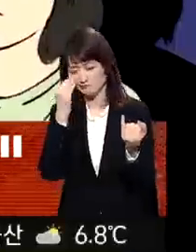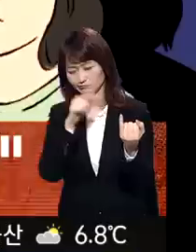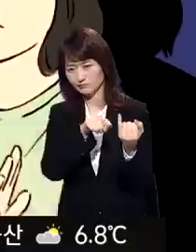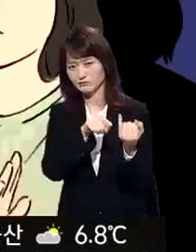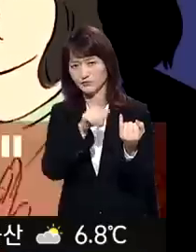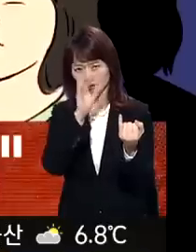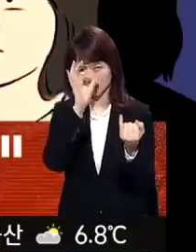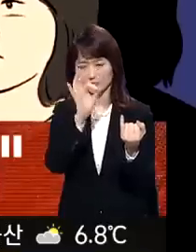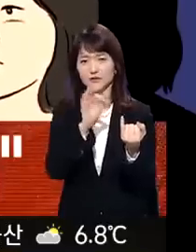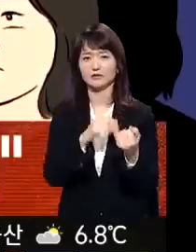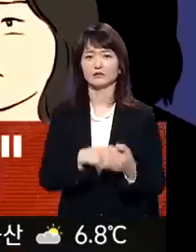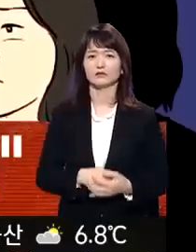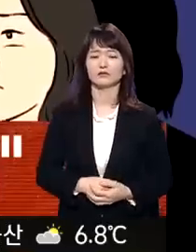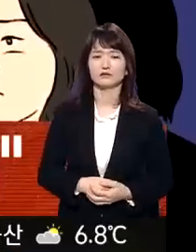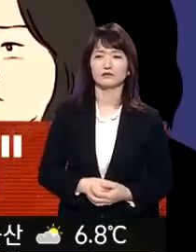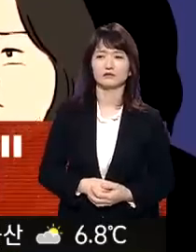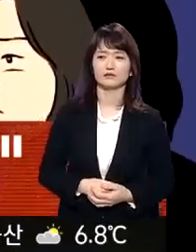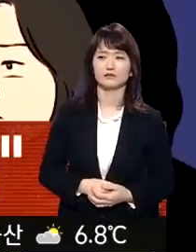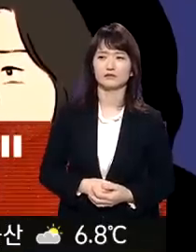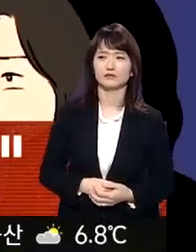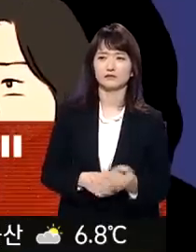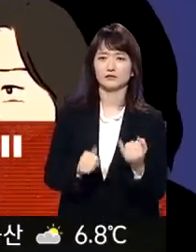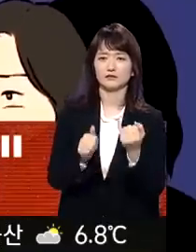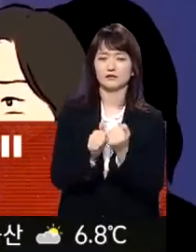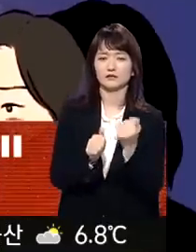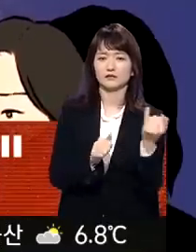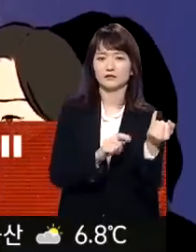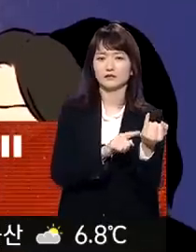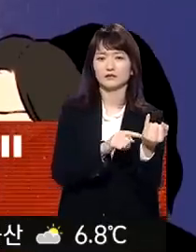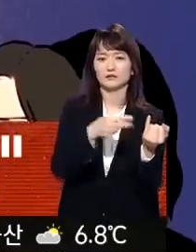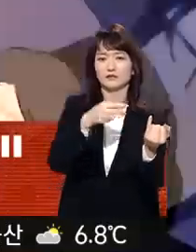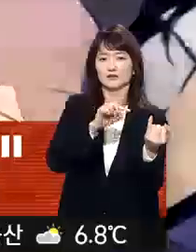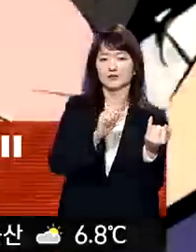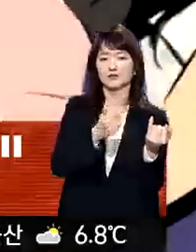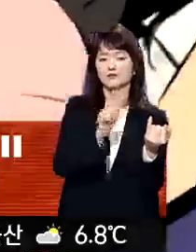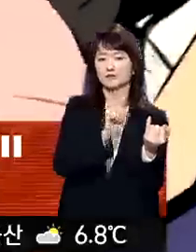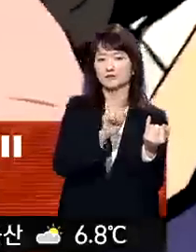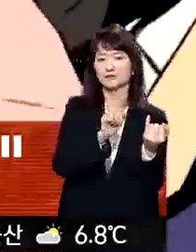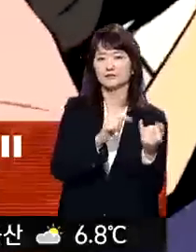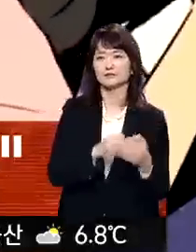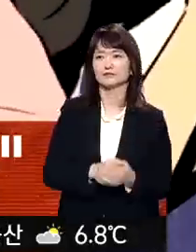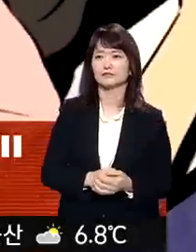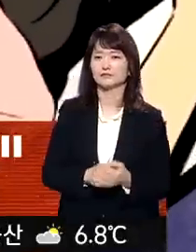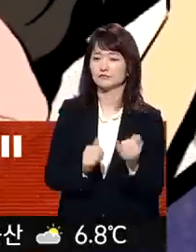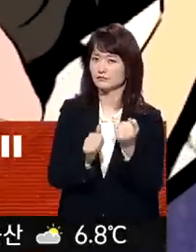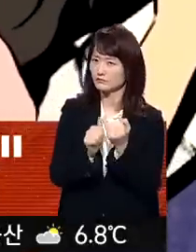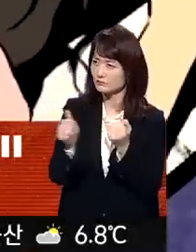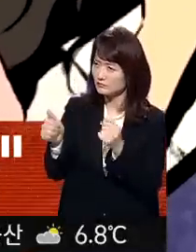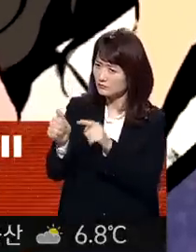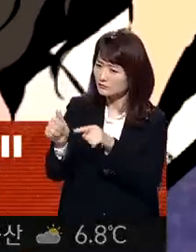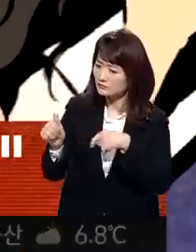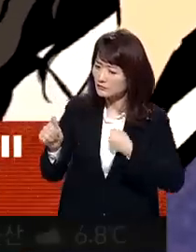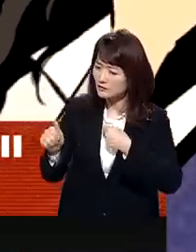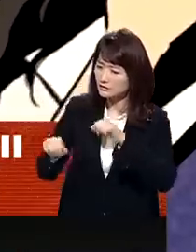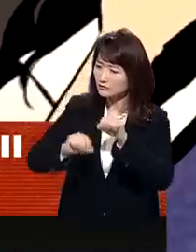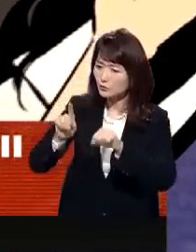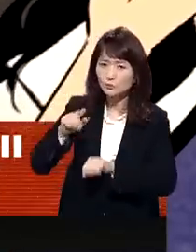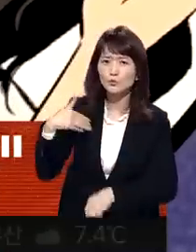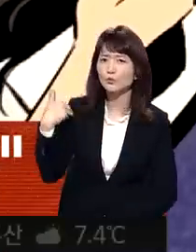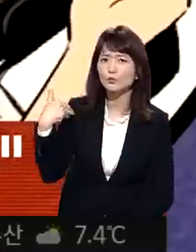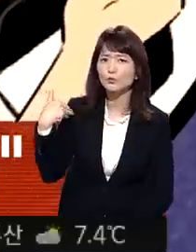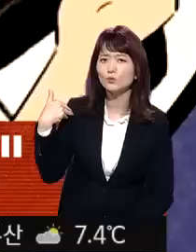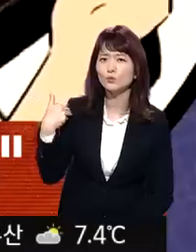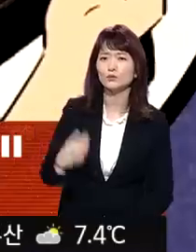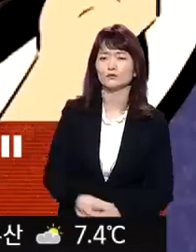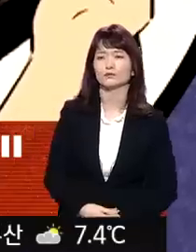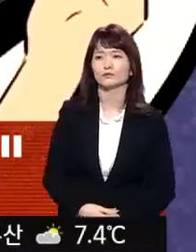본다는 겁니다. 그래서 이 아내의 신씨 입장에서 뭘만 생각하냐면 그럼 우리 남편이 자기가 하는 행동을 전혀 모르고 있네?